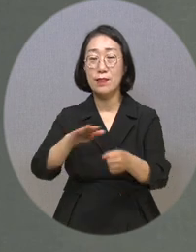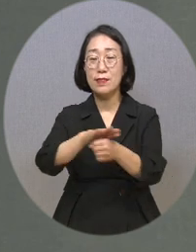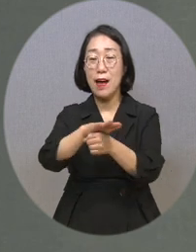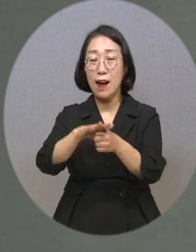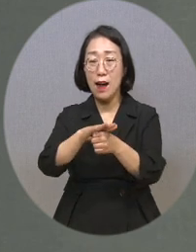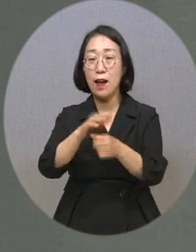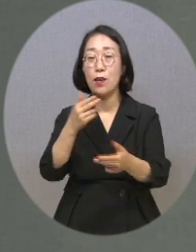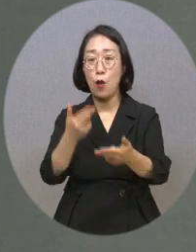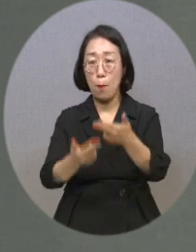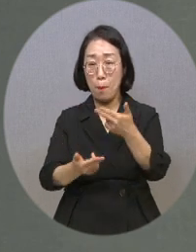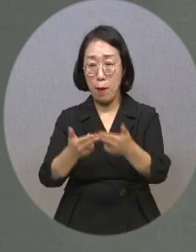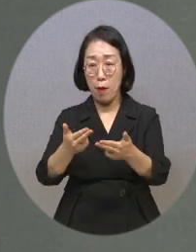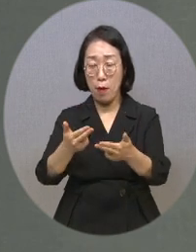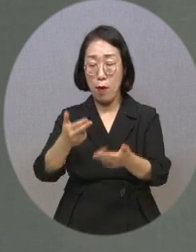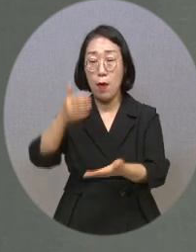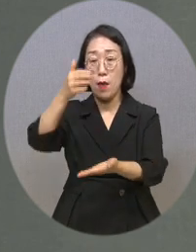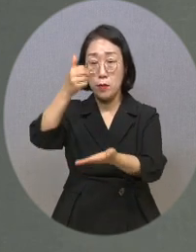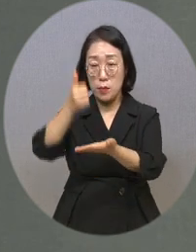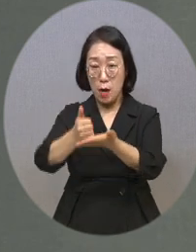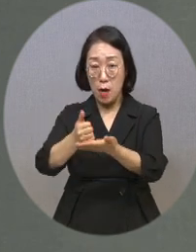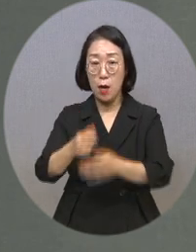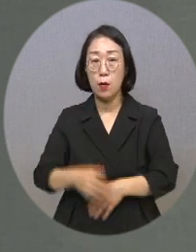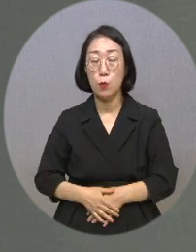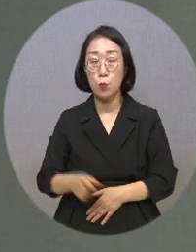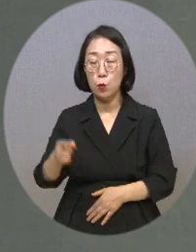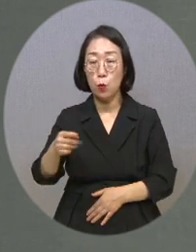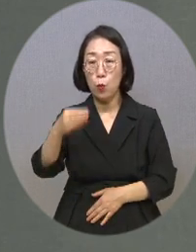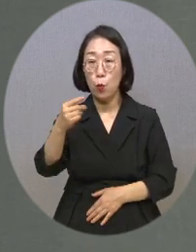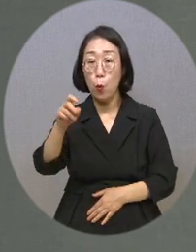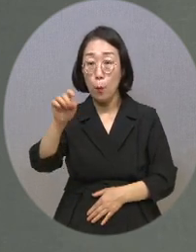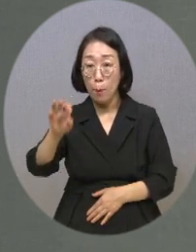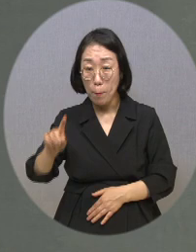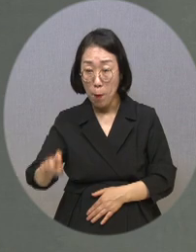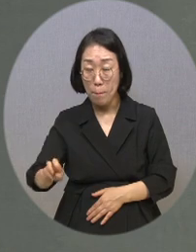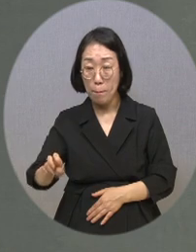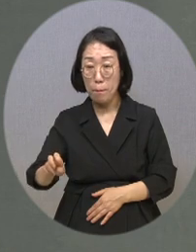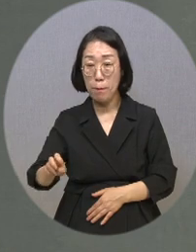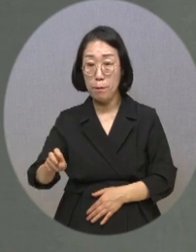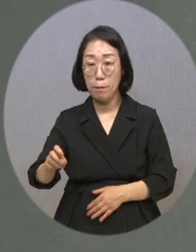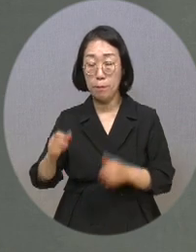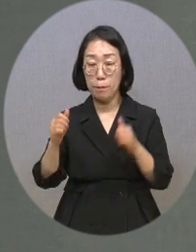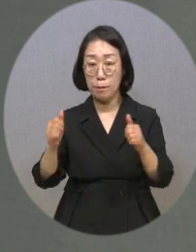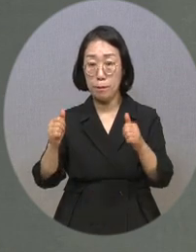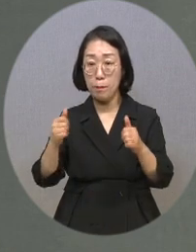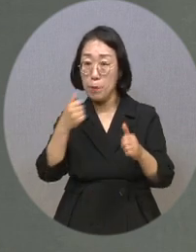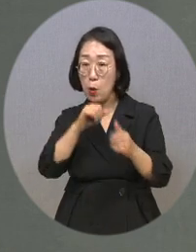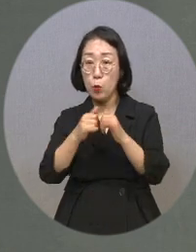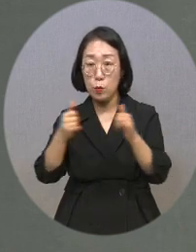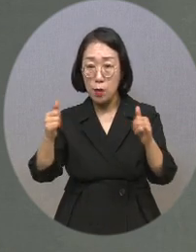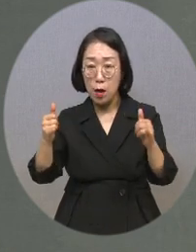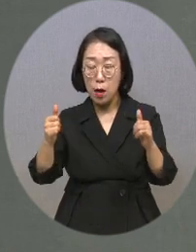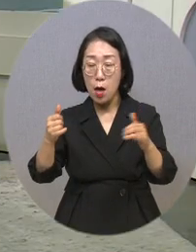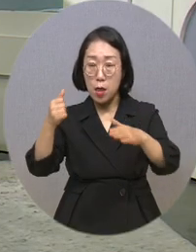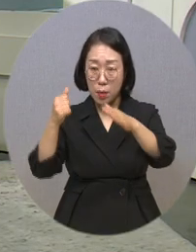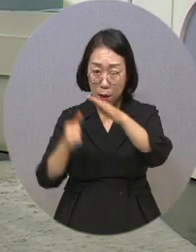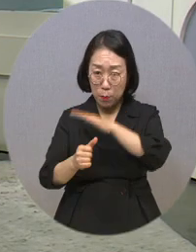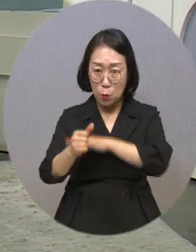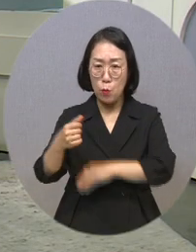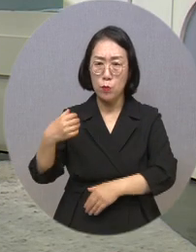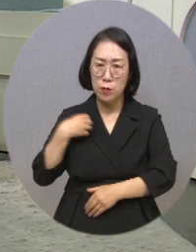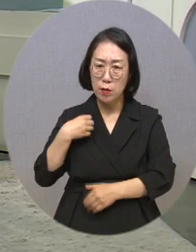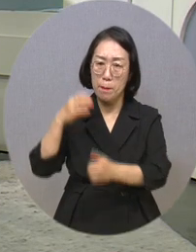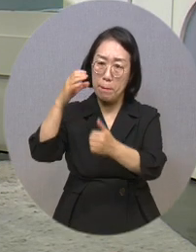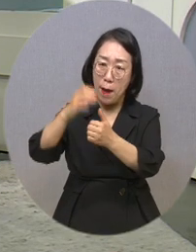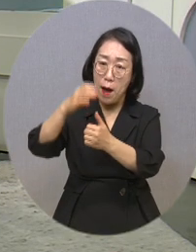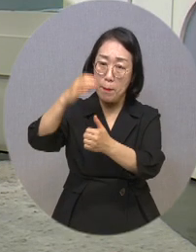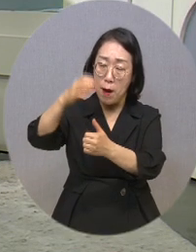자폐인 사랑협회 회장 또 로폼의 대표 변호사 등등 책임이 굉장히